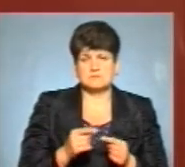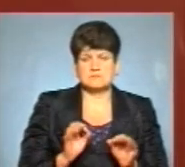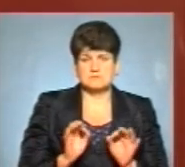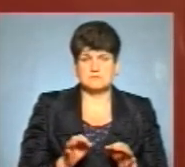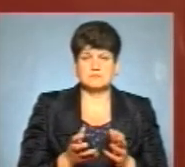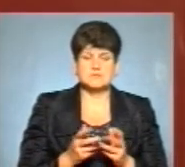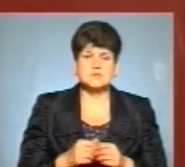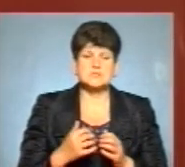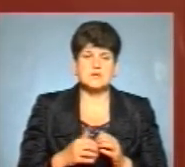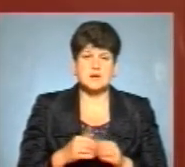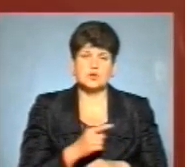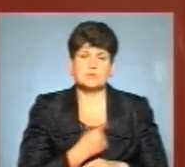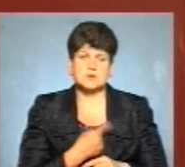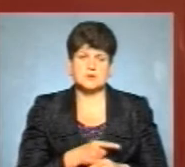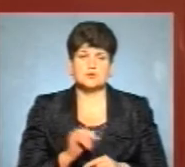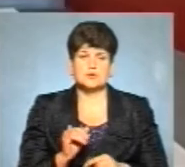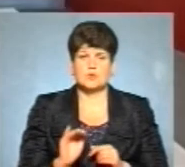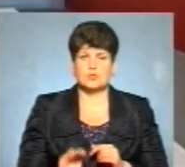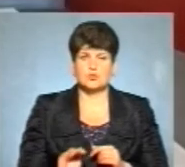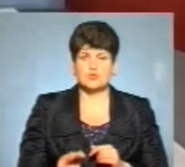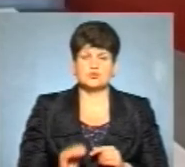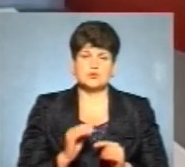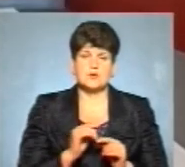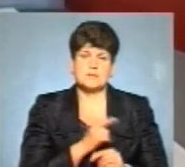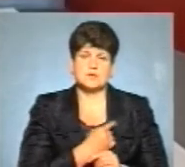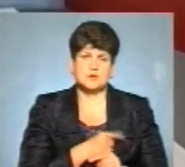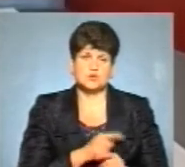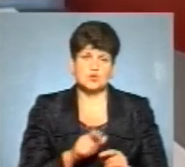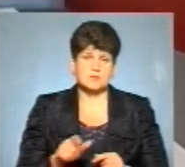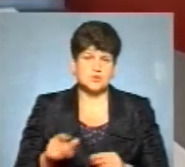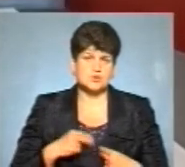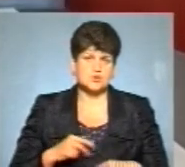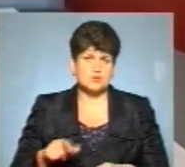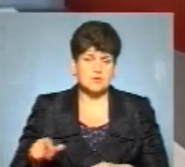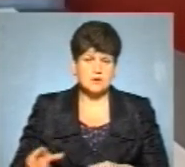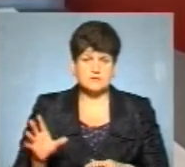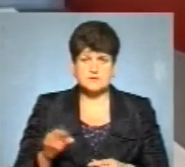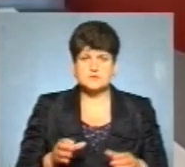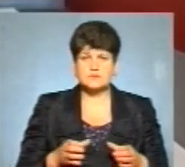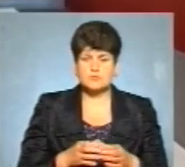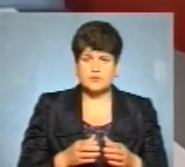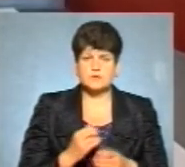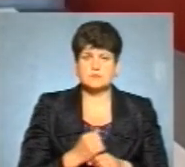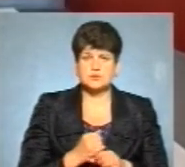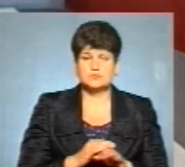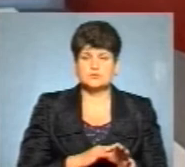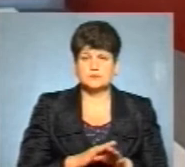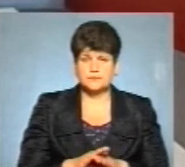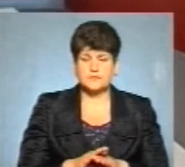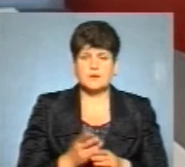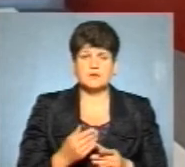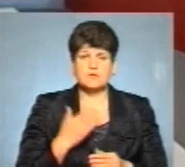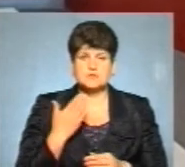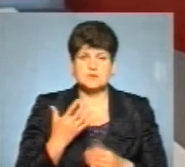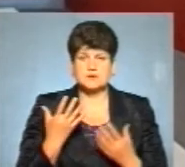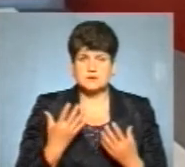персоналу і молодшого медичного персоналу. Тобто ці бригади у нас сформовані, вони повноцінно функціонують, але от в ці останні